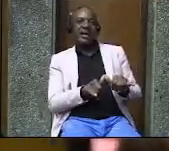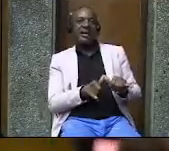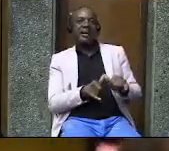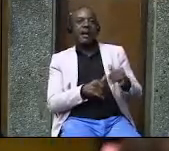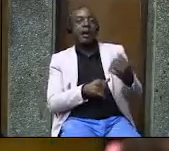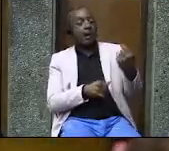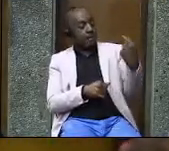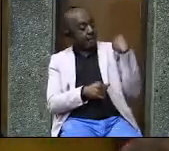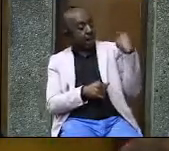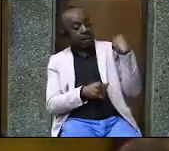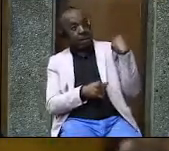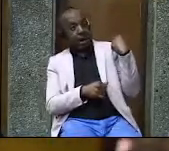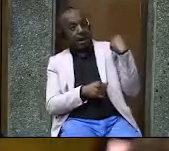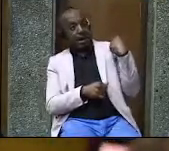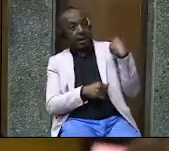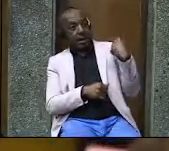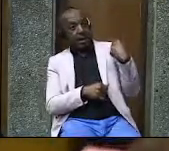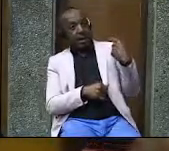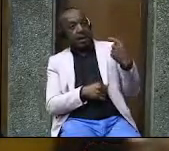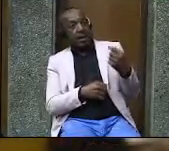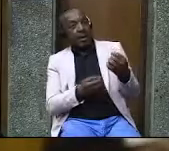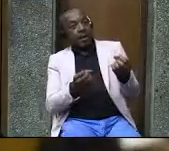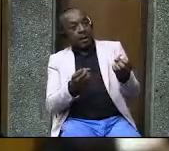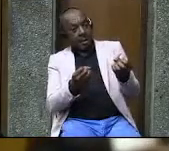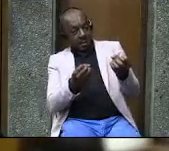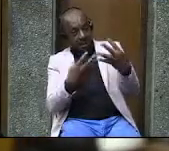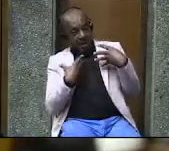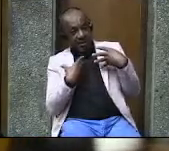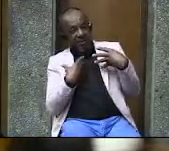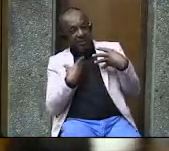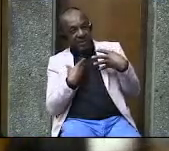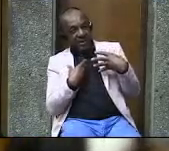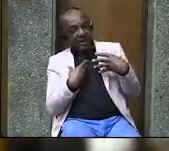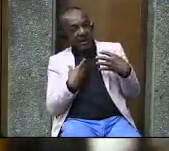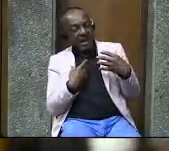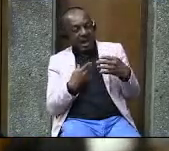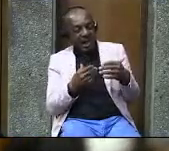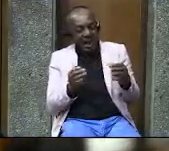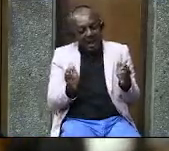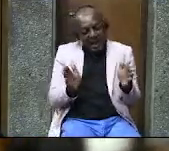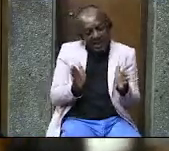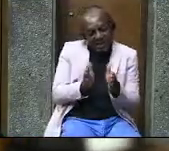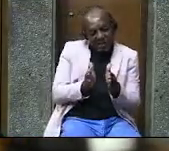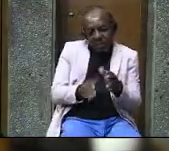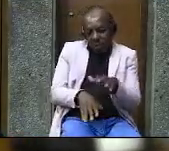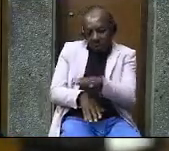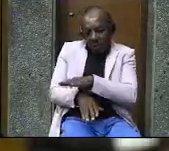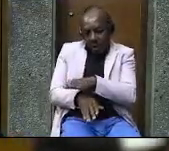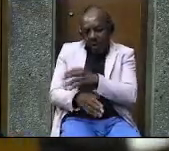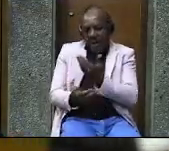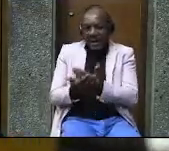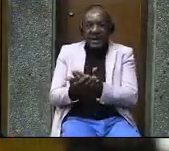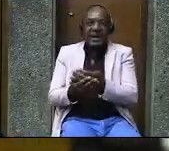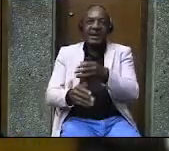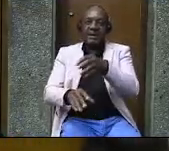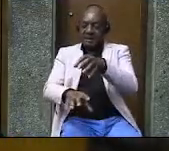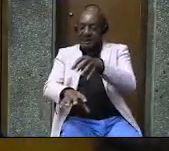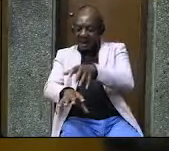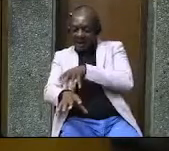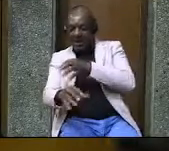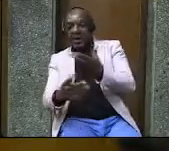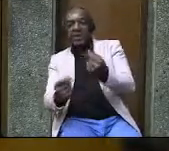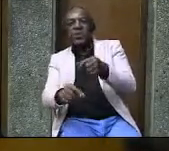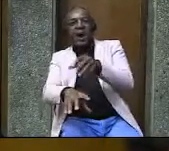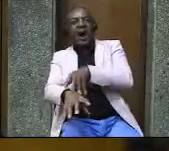yesterday basiphile short of a small site ukuthi sitshale singabomama thina singabogogo